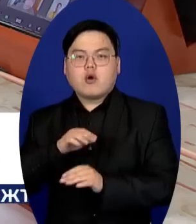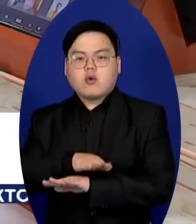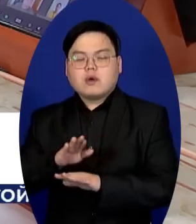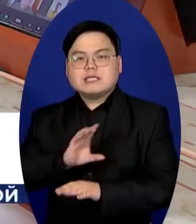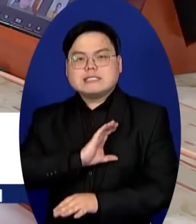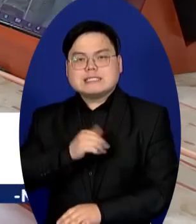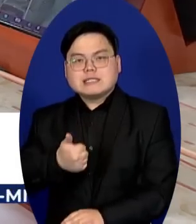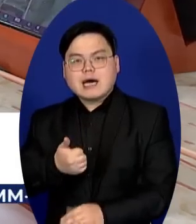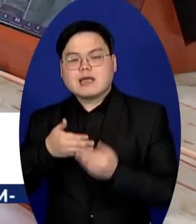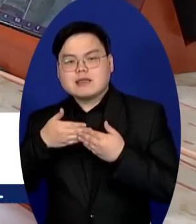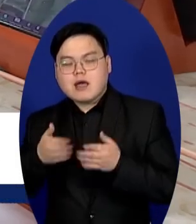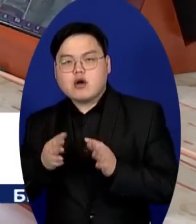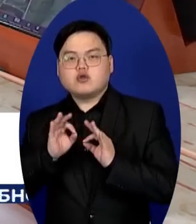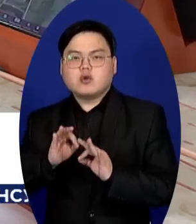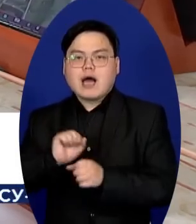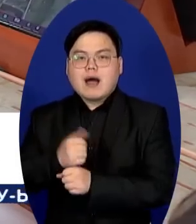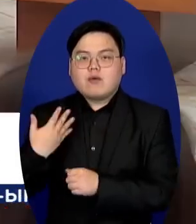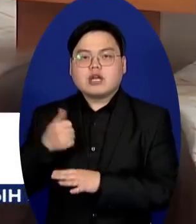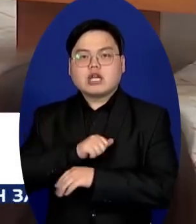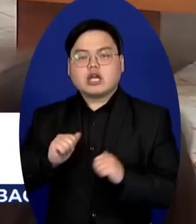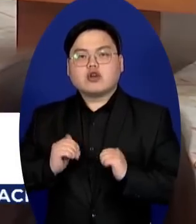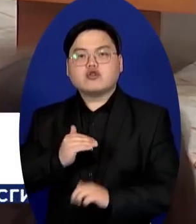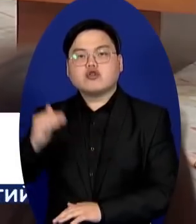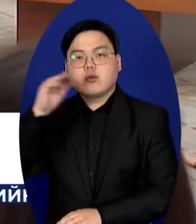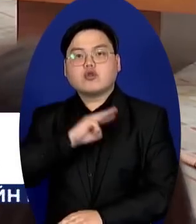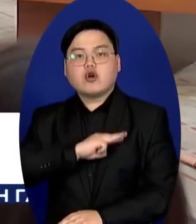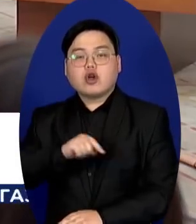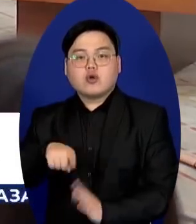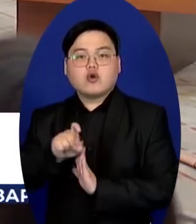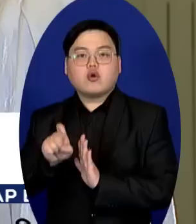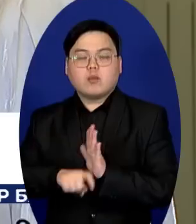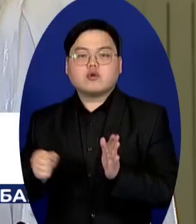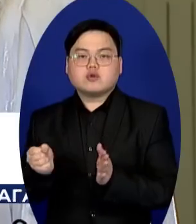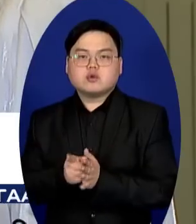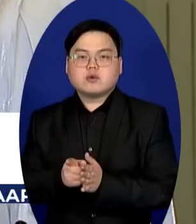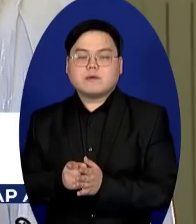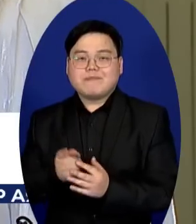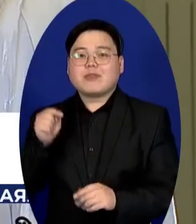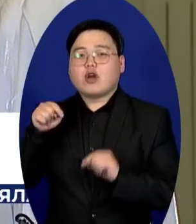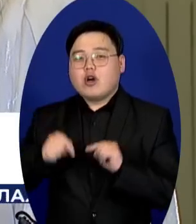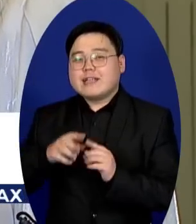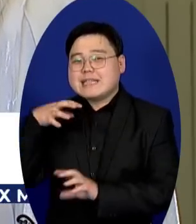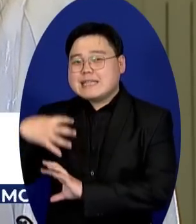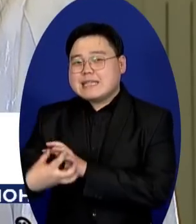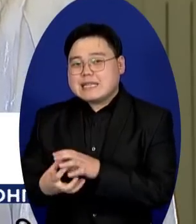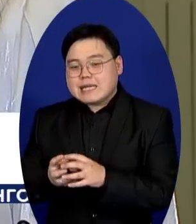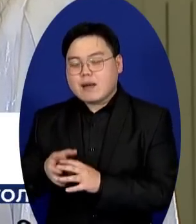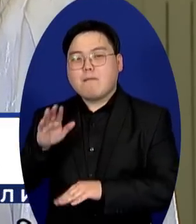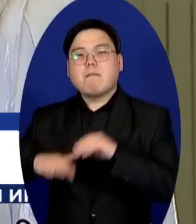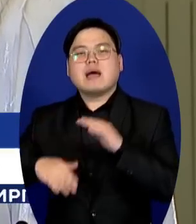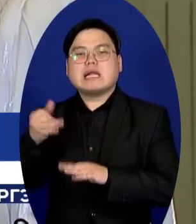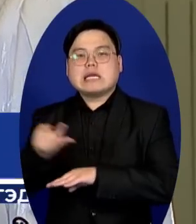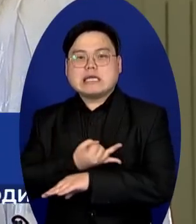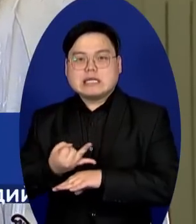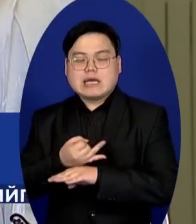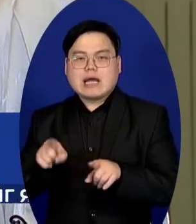сэтгэлгээтэй, хариуцлагатай иргэн болж төлөвшөхөд өсвөрийн парламент хөтөлбөр ач холбогдолтой. Одоо дэлхийд даяар төрөлтэйл барилгын инженер гэхэд уур